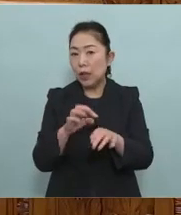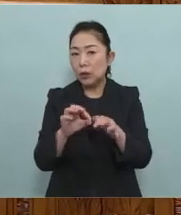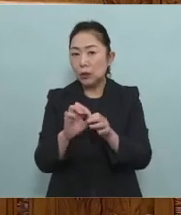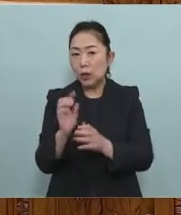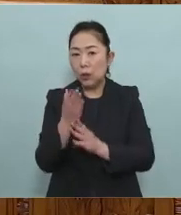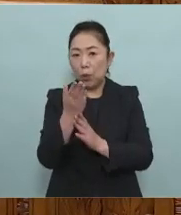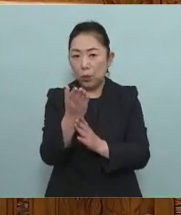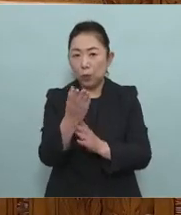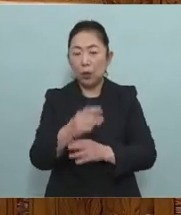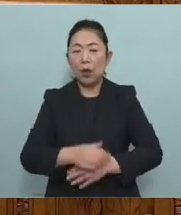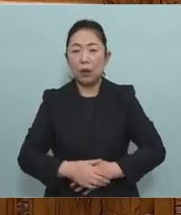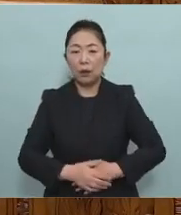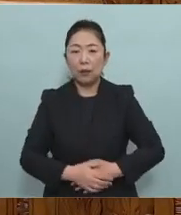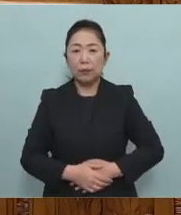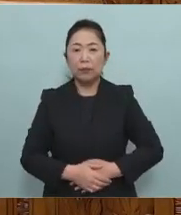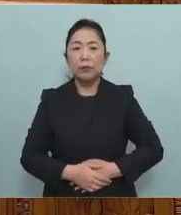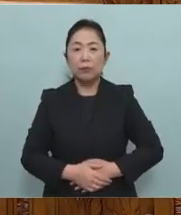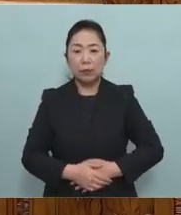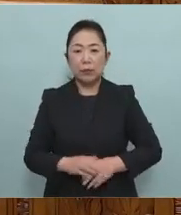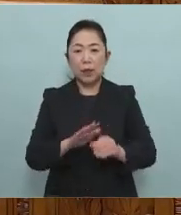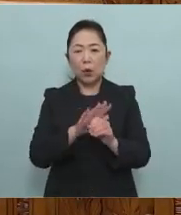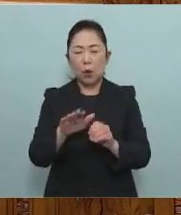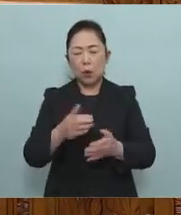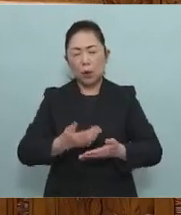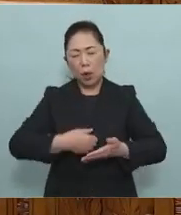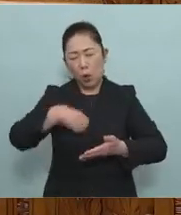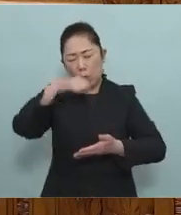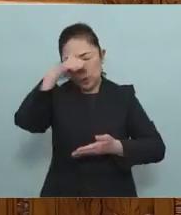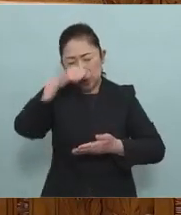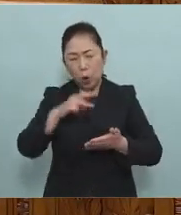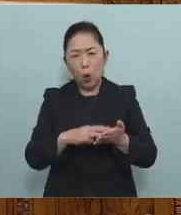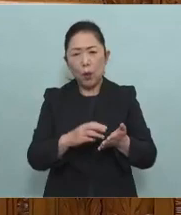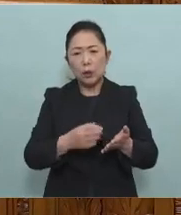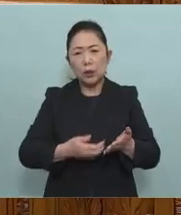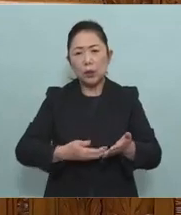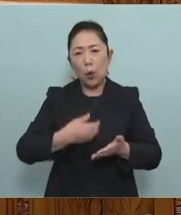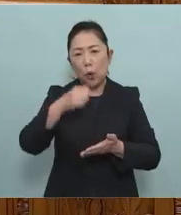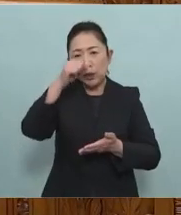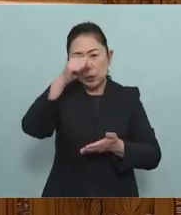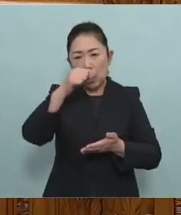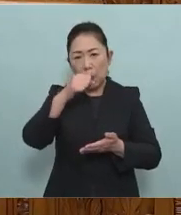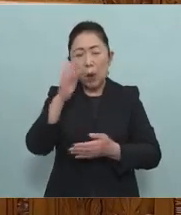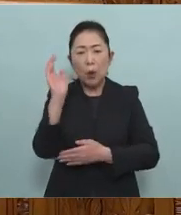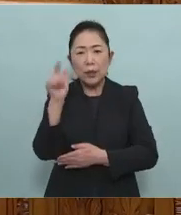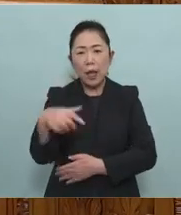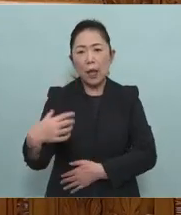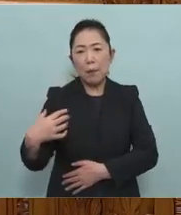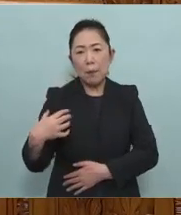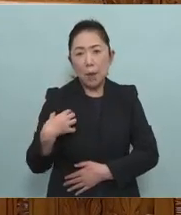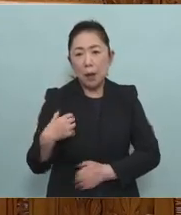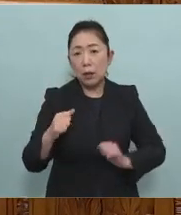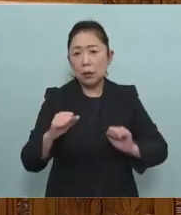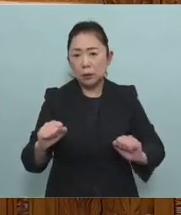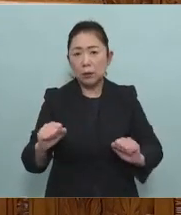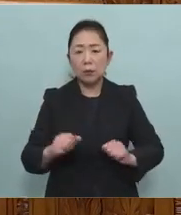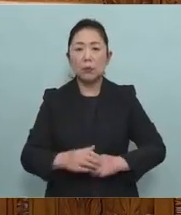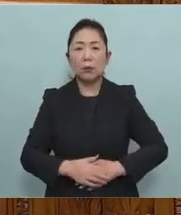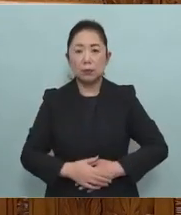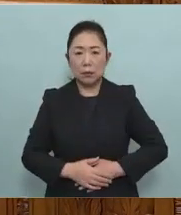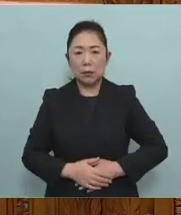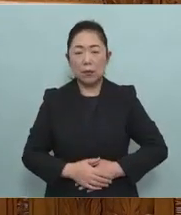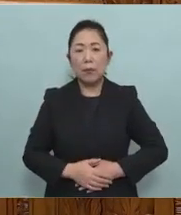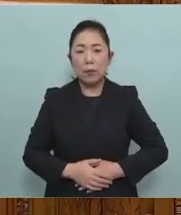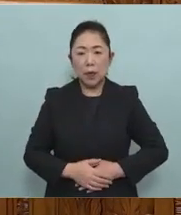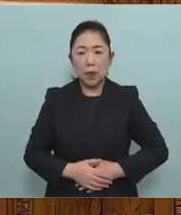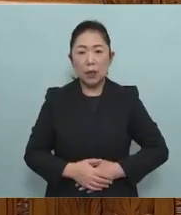伺います。コロナ後遺症やワクチン後遺症にも政府としてもっと積極的に取り組むべきです。岸田総理は、